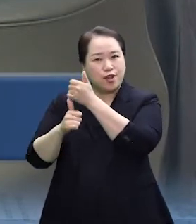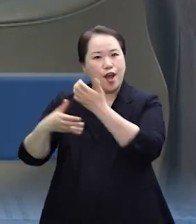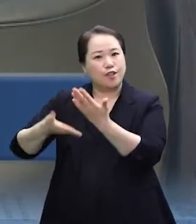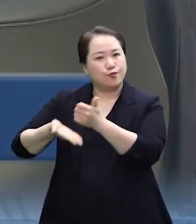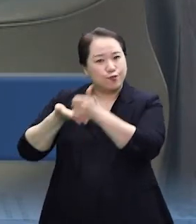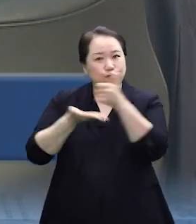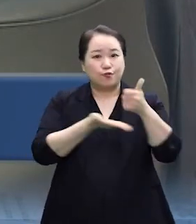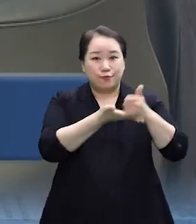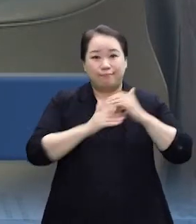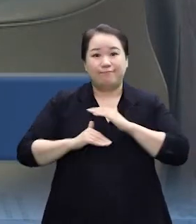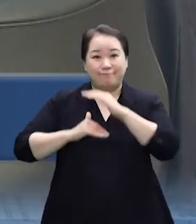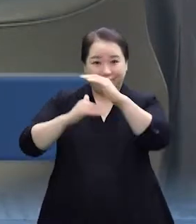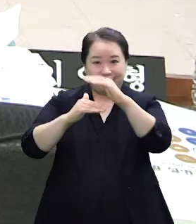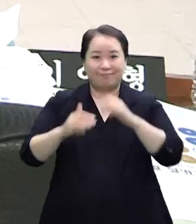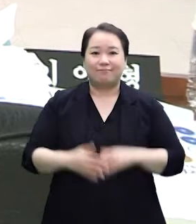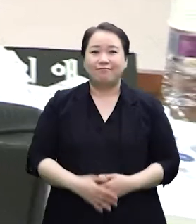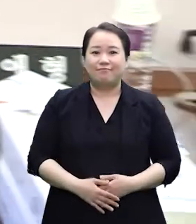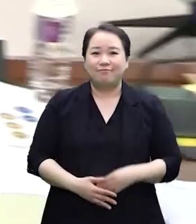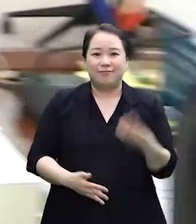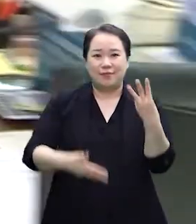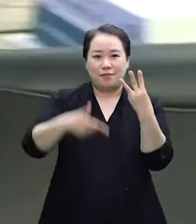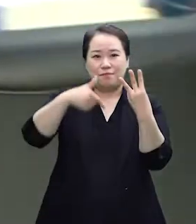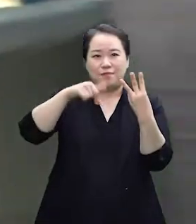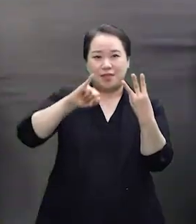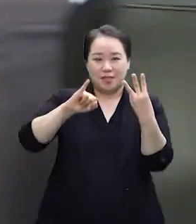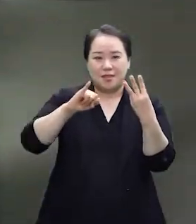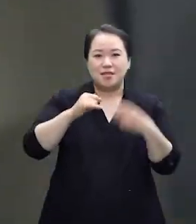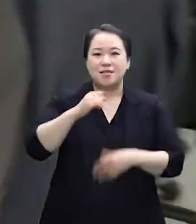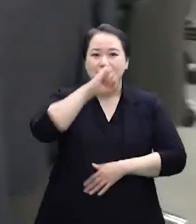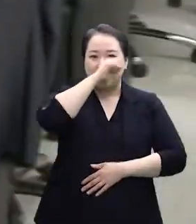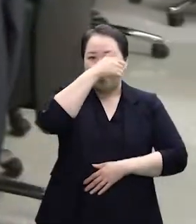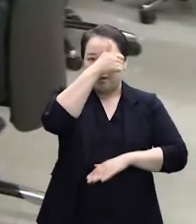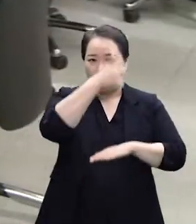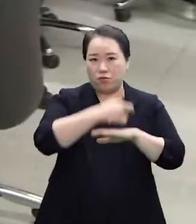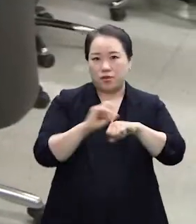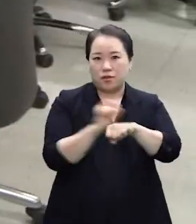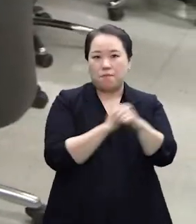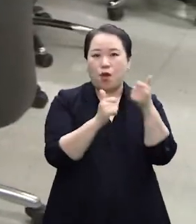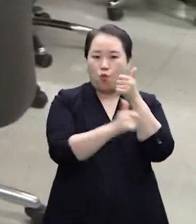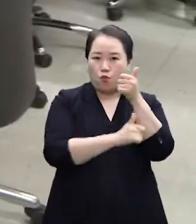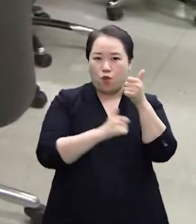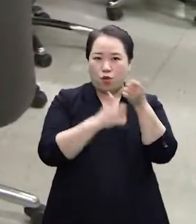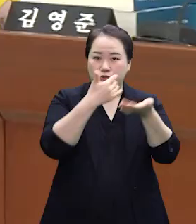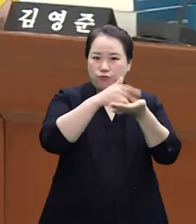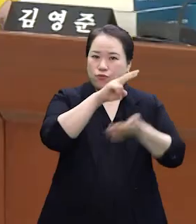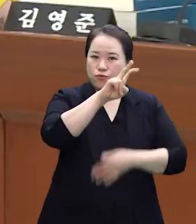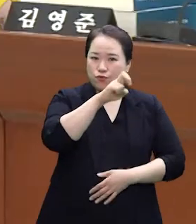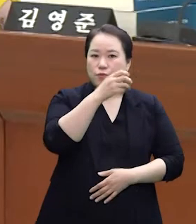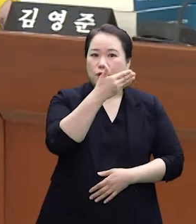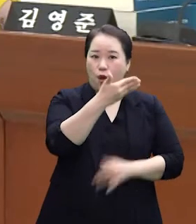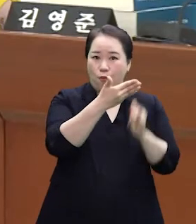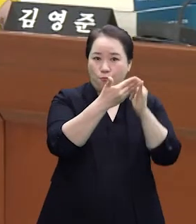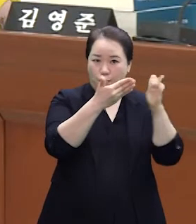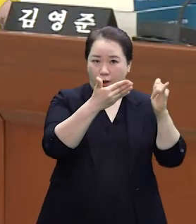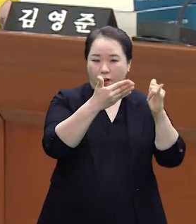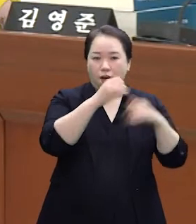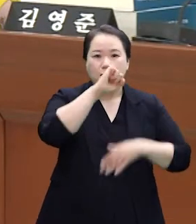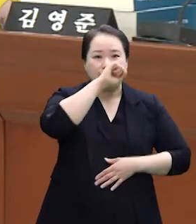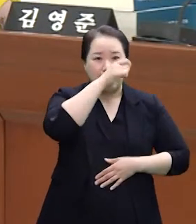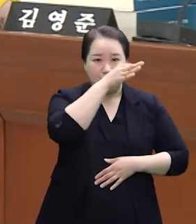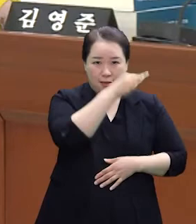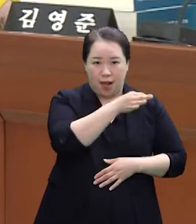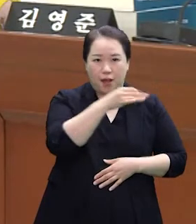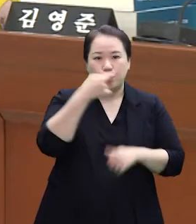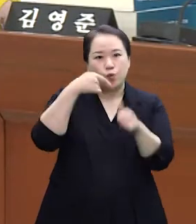선임이 진행되었는데요. 제3기 예산결산특별위원회는 총 29명으로 구성됐으며